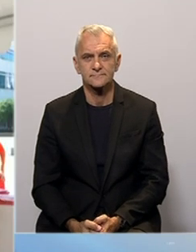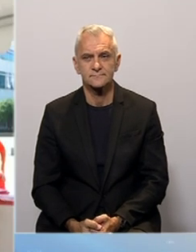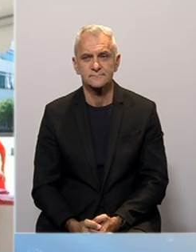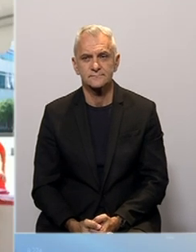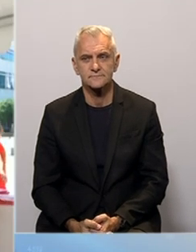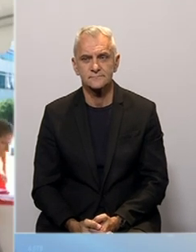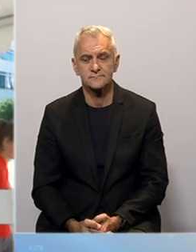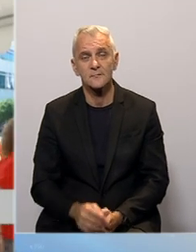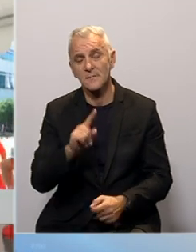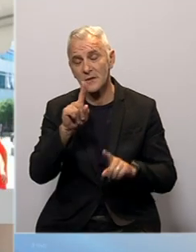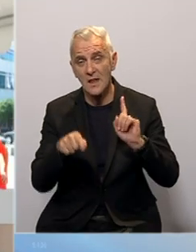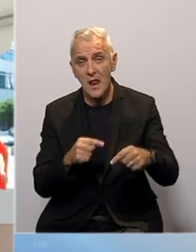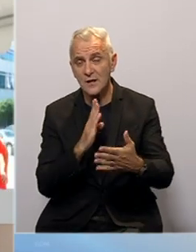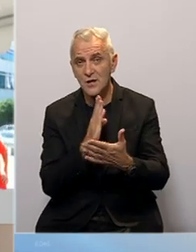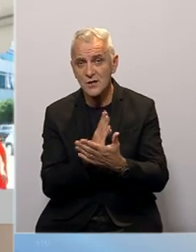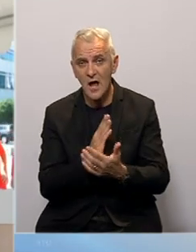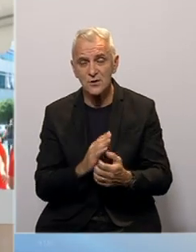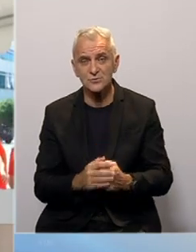Mi na neki način